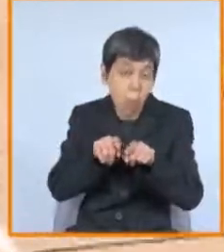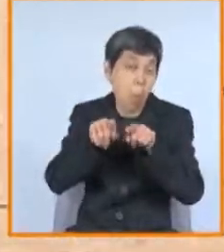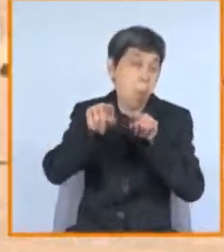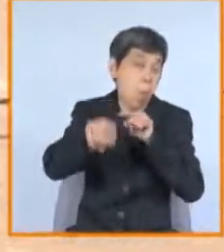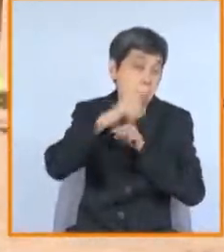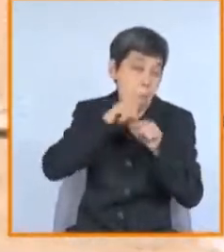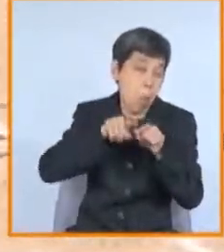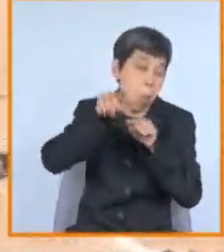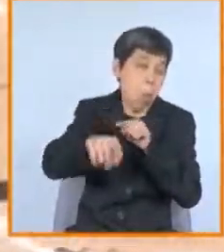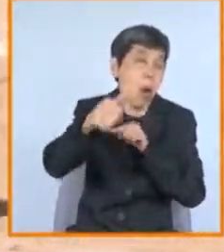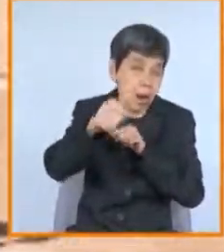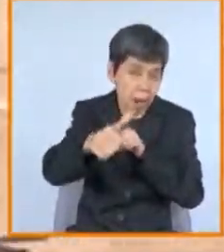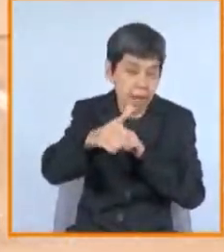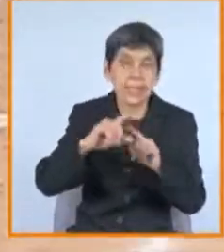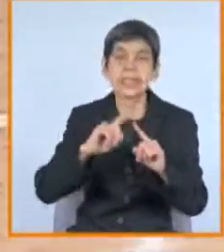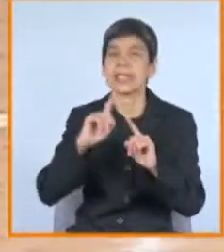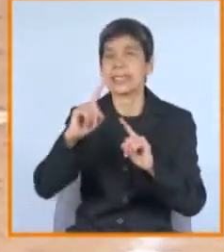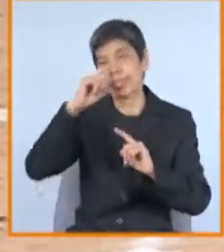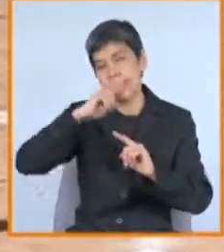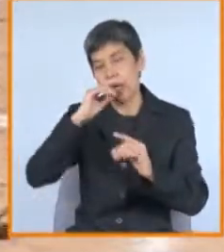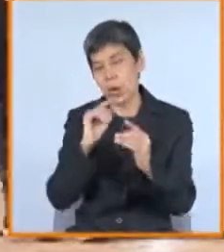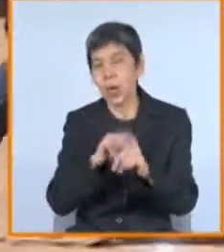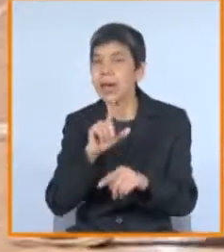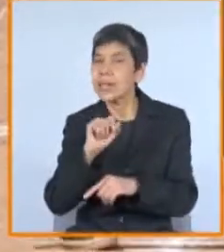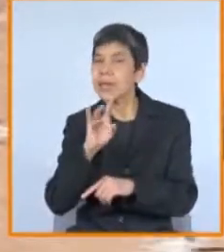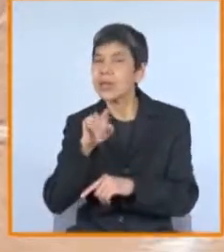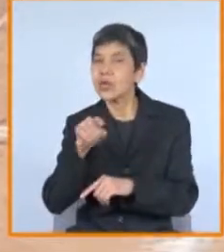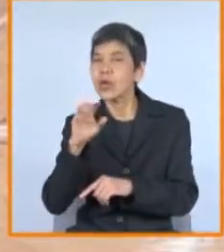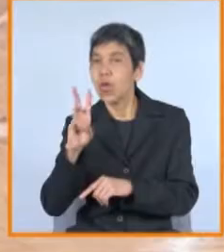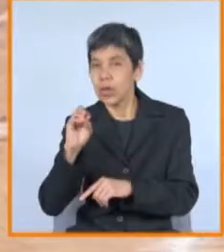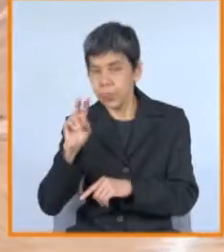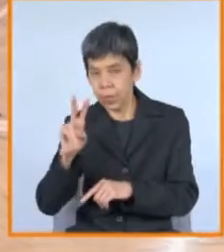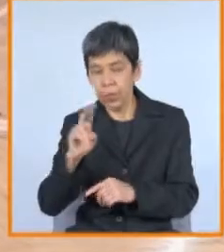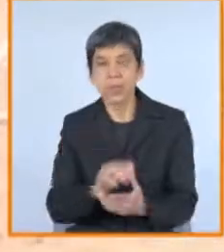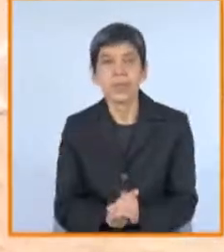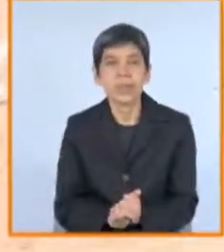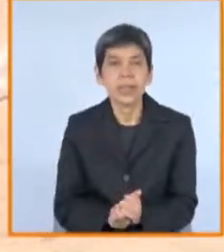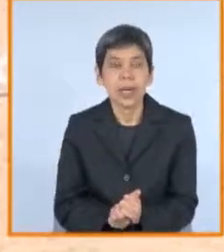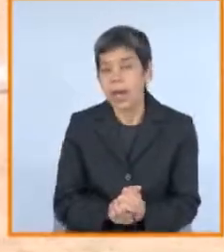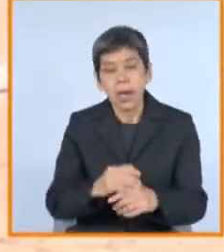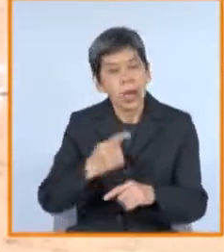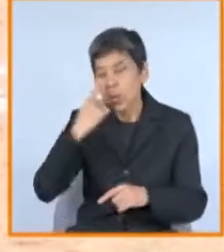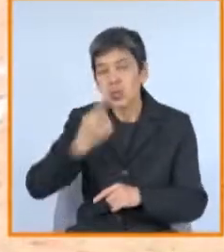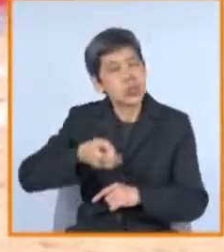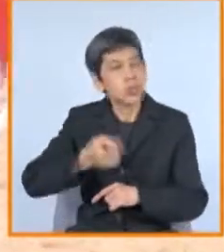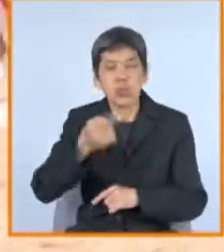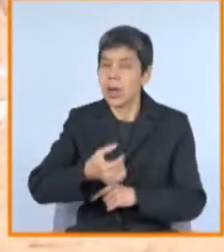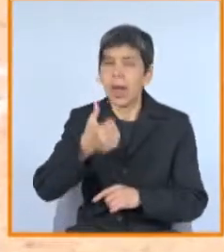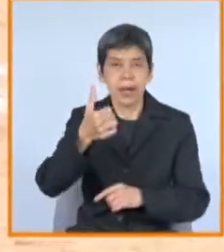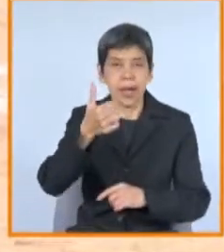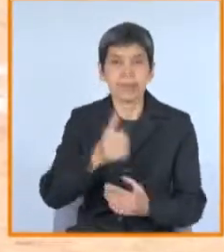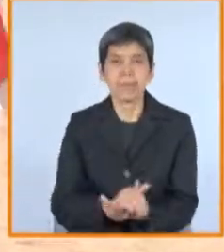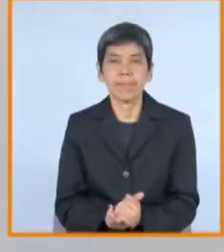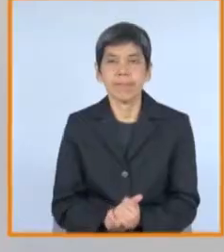3ก่อนสปีดเข้าเส้นชัยเป็นทีมแรกด้วยเวลา 28.62 วินาทีรักษาแชมป์ไว้ได้อีกครั้ง